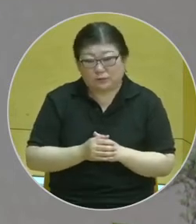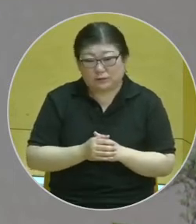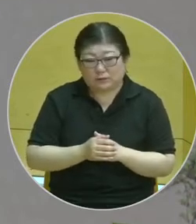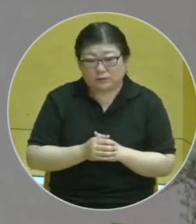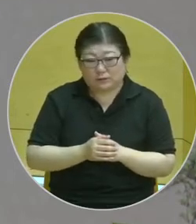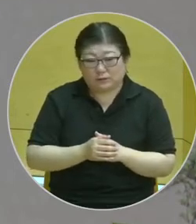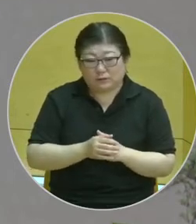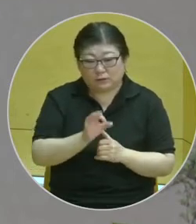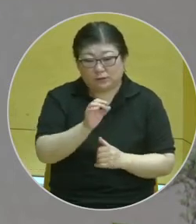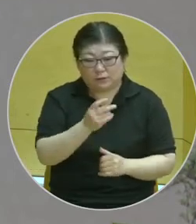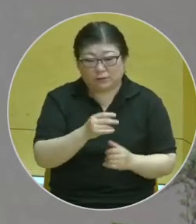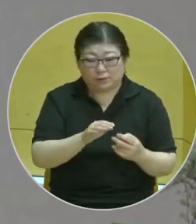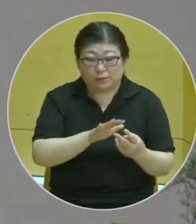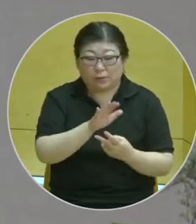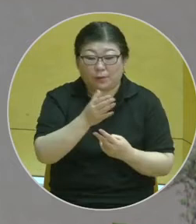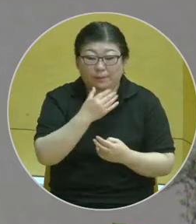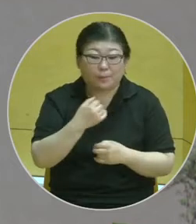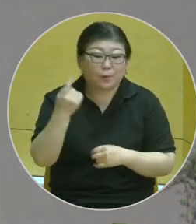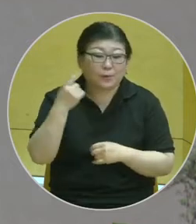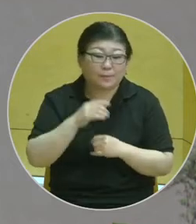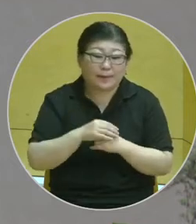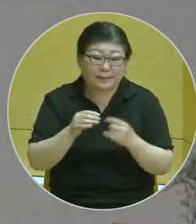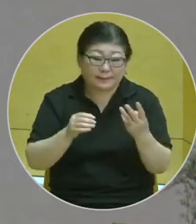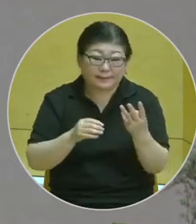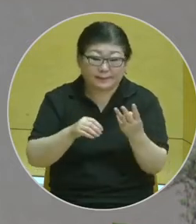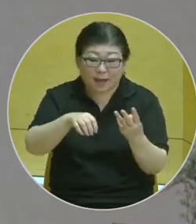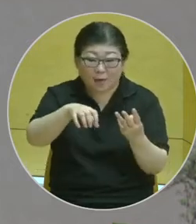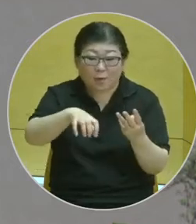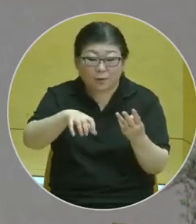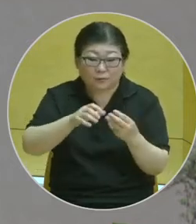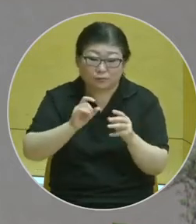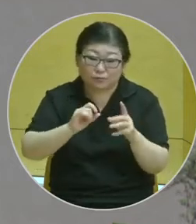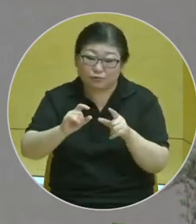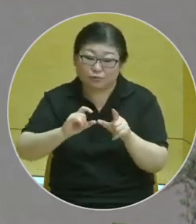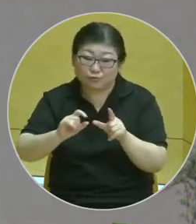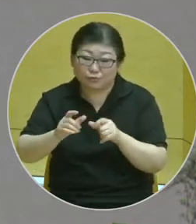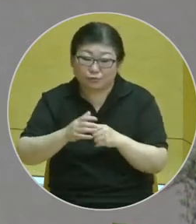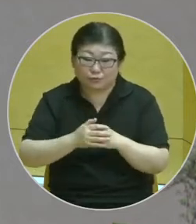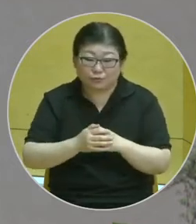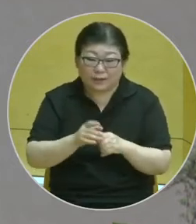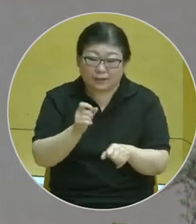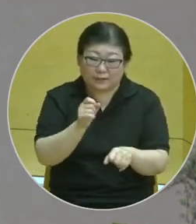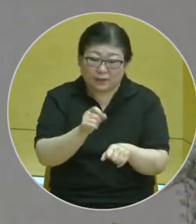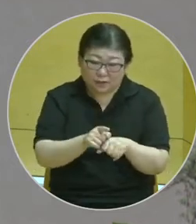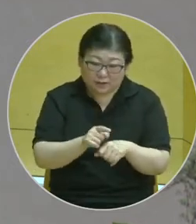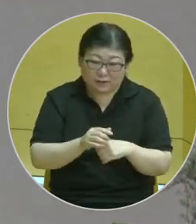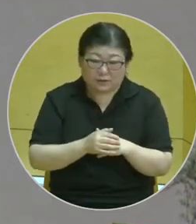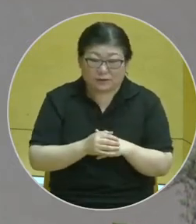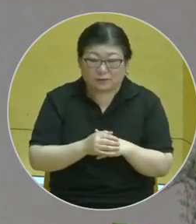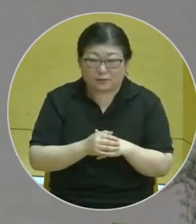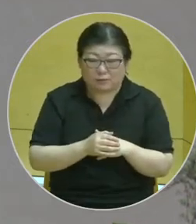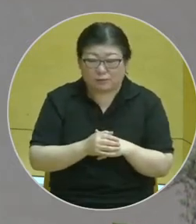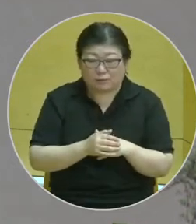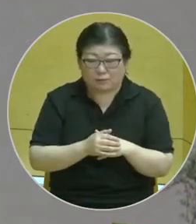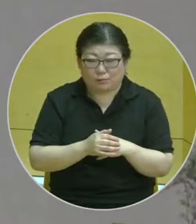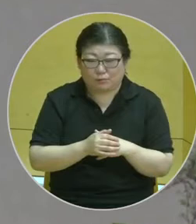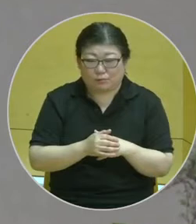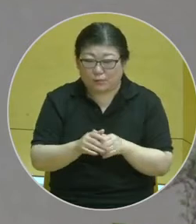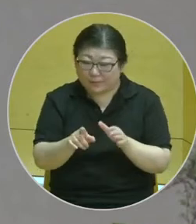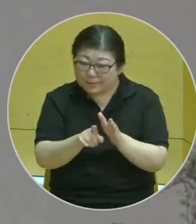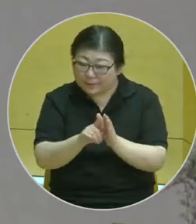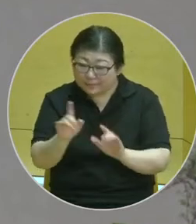군데에 걸쳐서 3 사건 의 2분의 성격이나 또 이 분의 어떤